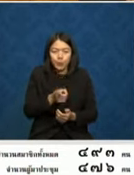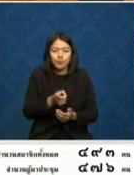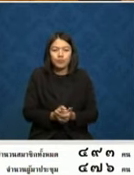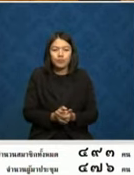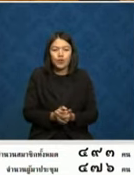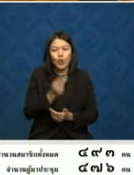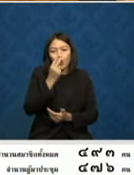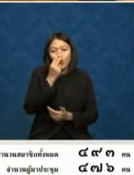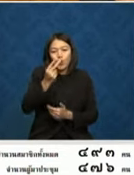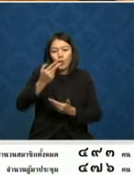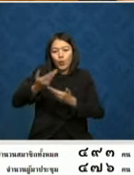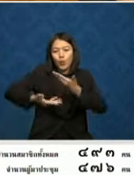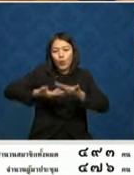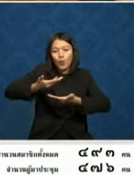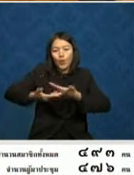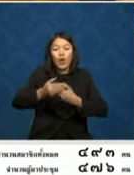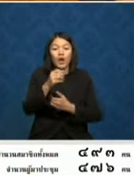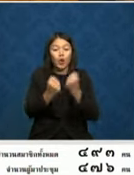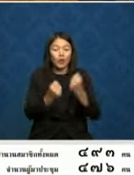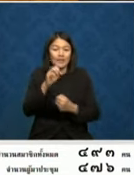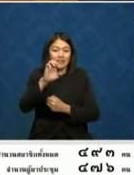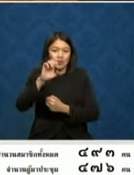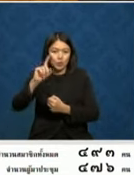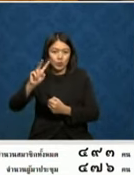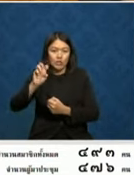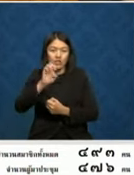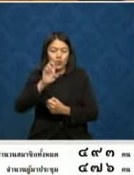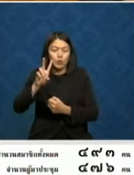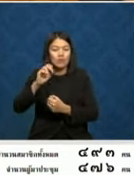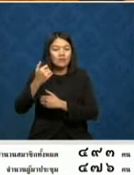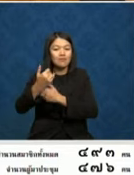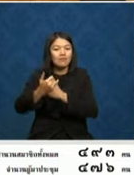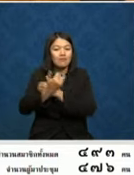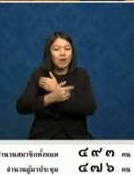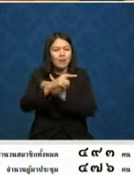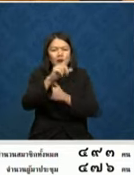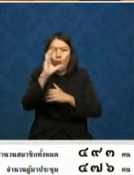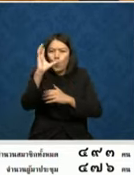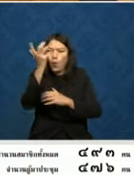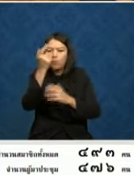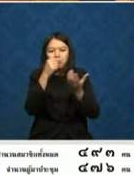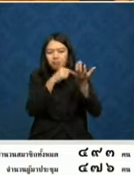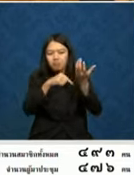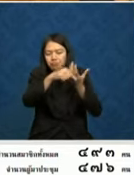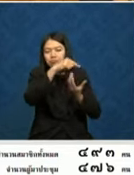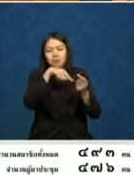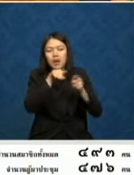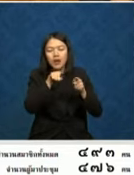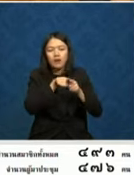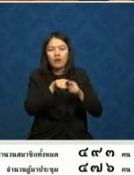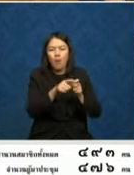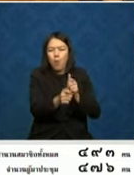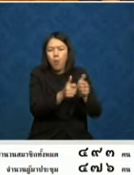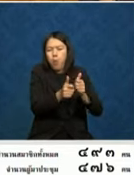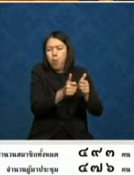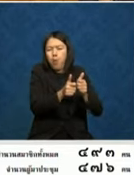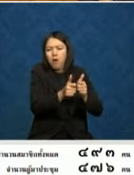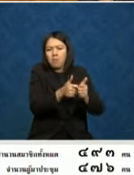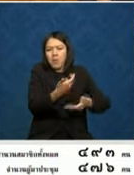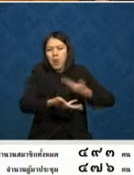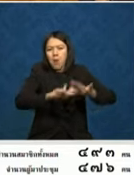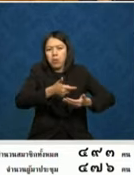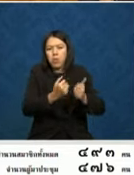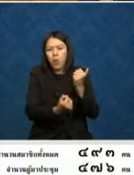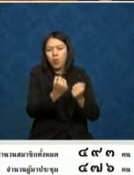ากท่านไปดูตลาดในเรื่องของ EV รถ EV ในต่างประเทศทั่วโลกเนี่ยนะครับปัจจุบันนี้เนี่ยการแข่งขันในเรื่องของการที่จะต้